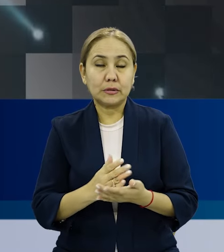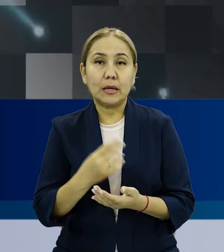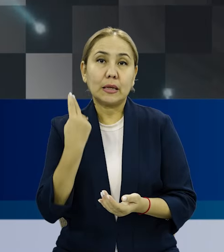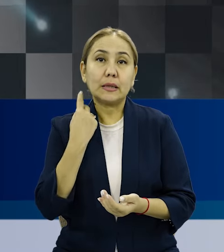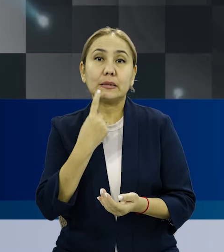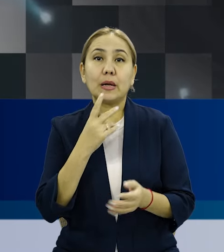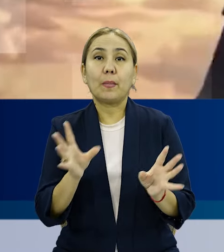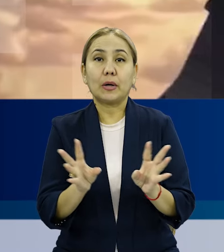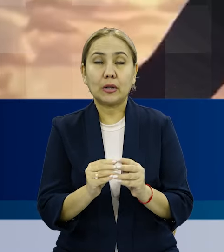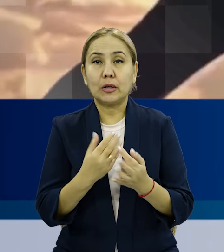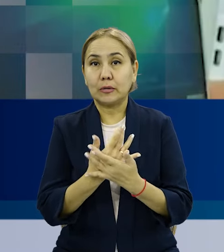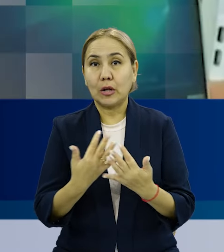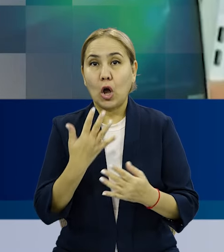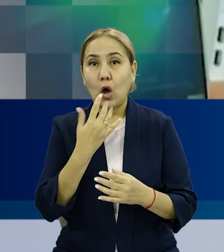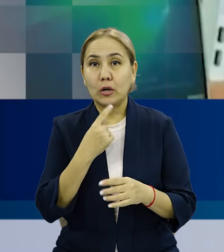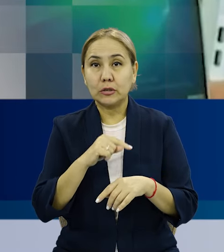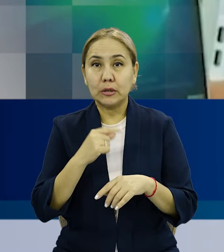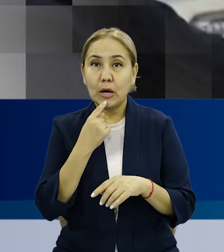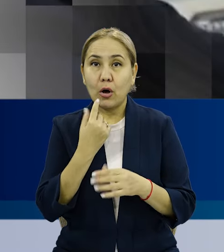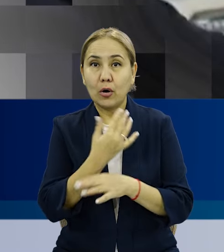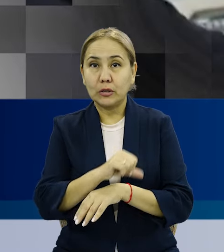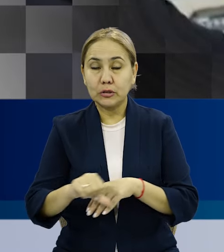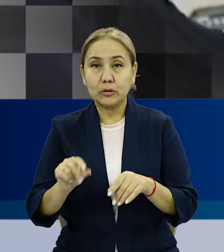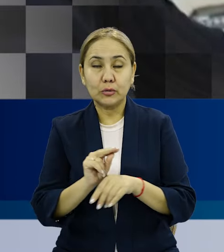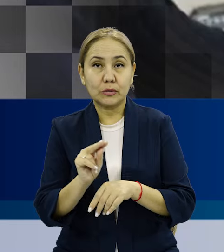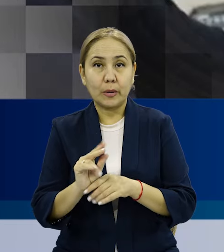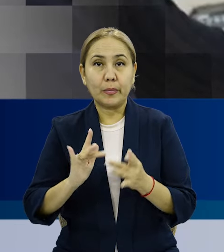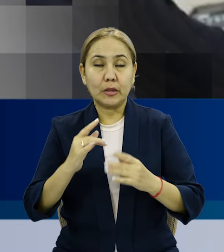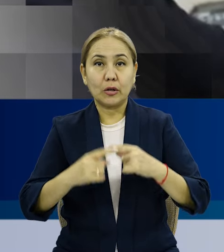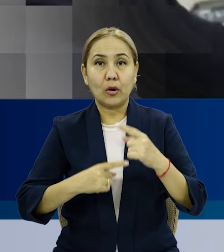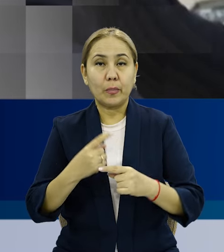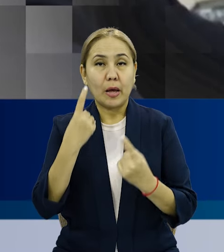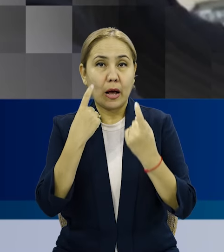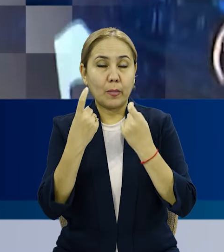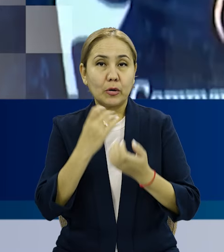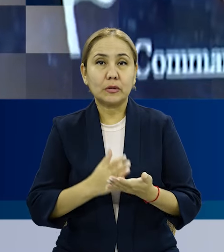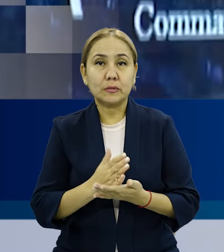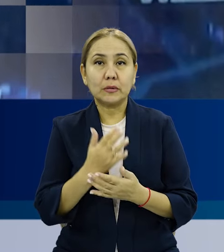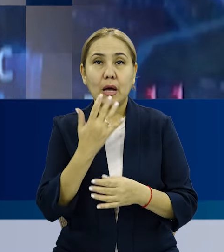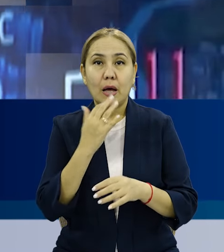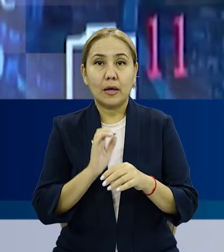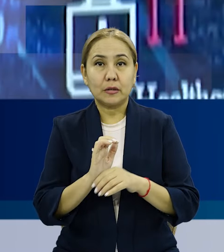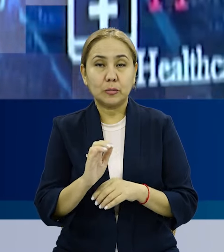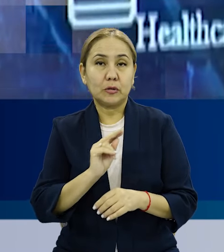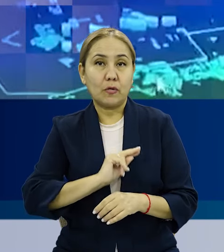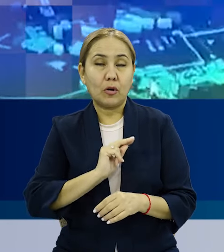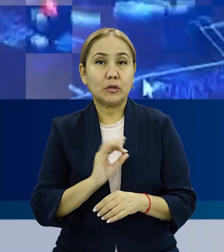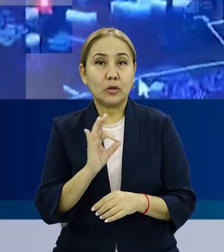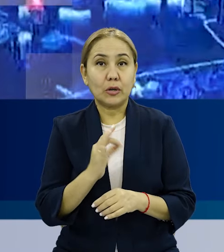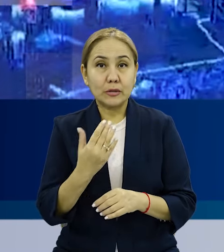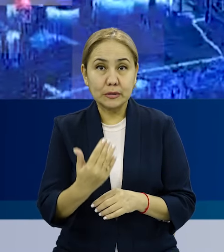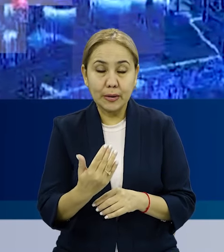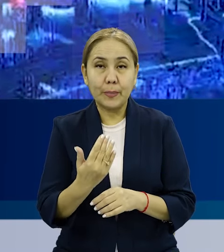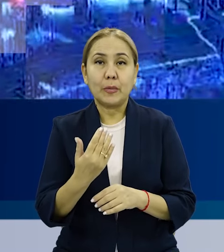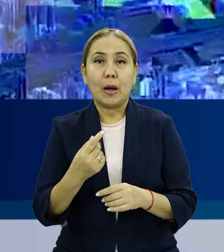tili bilan bir qatorda boshqa xorijiy tillarni ham o'qitish, internet orqali axborot xizmatlarini eksport qilish faoliyati doirasida